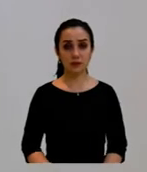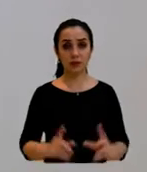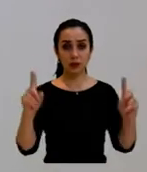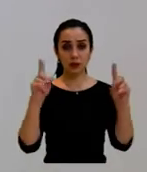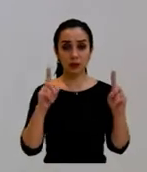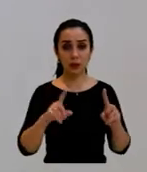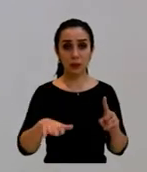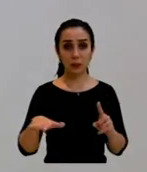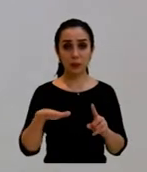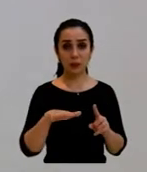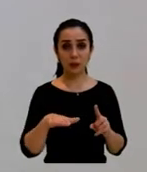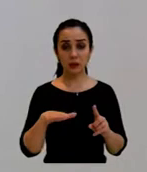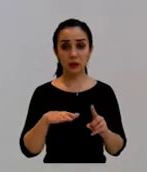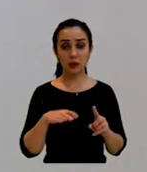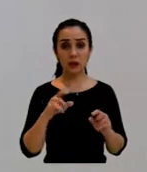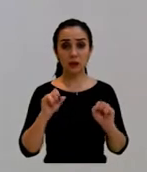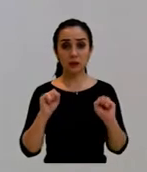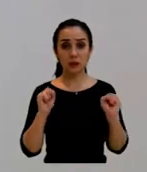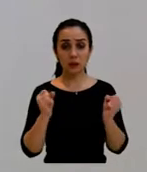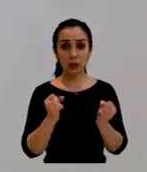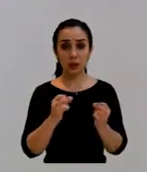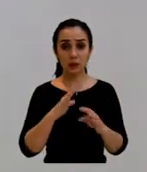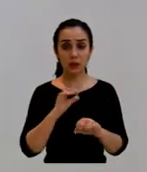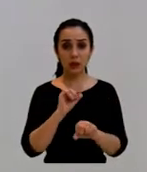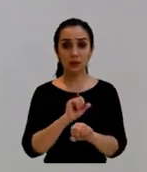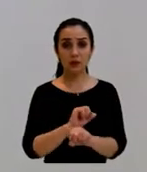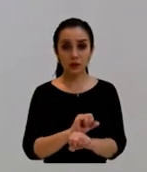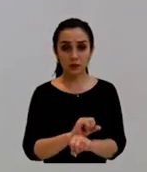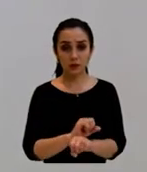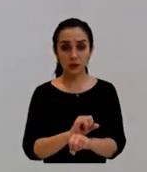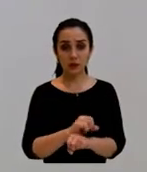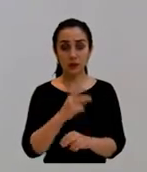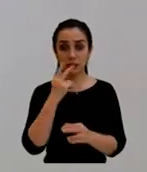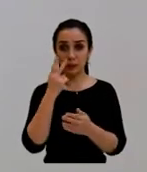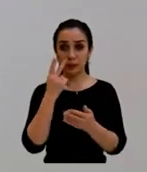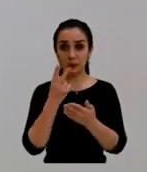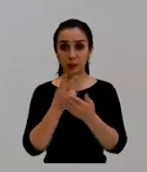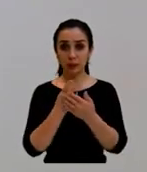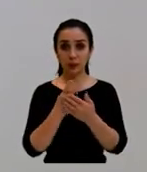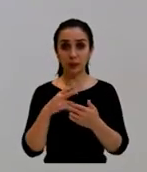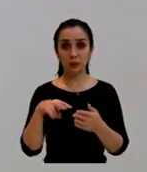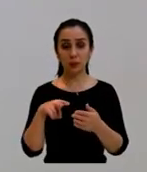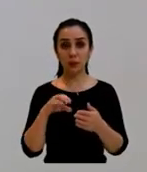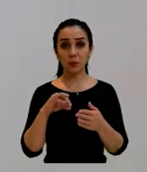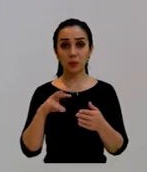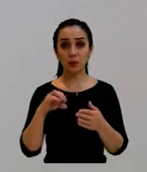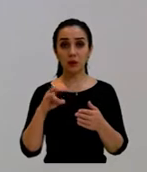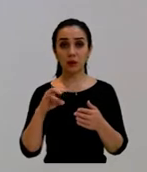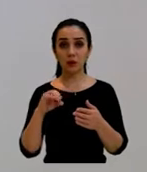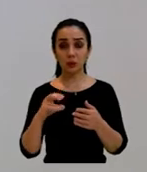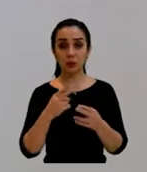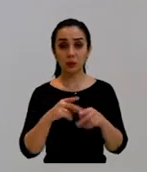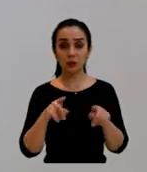Звезда полей во мгле заледенелой, остановившись, смотрит в полынью. Уж на